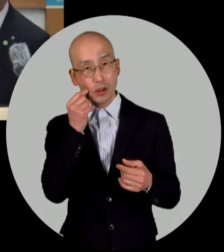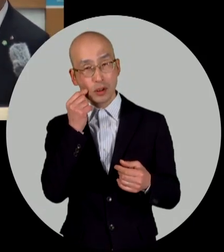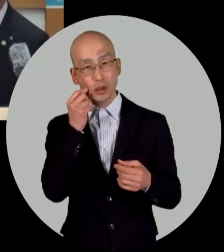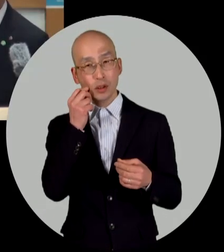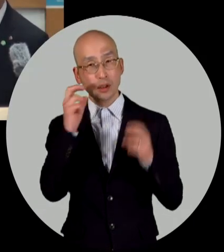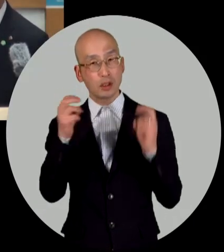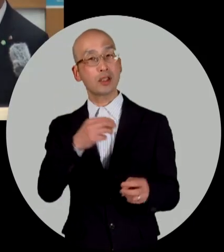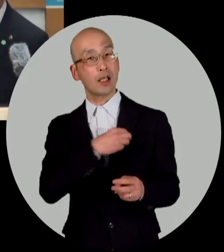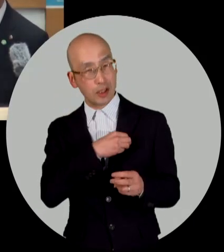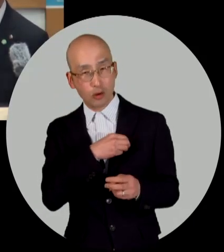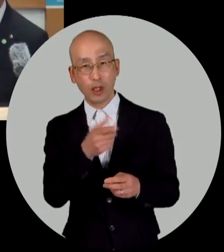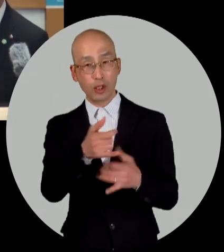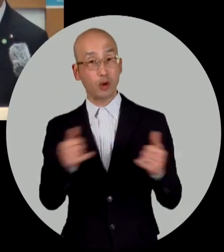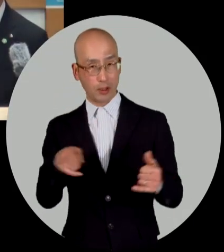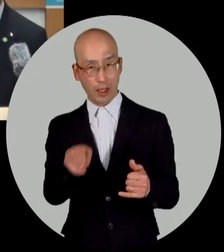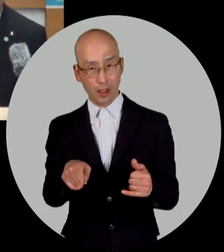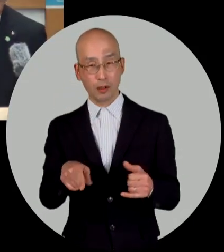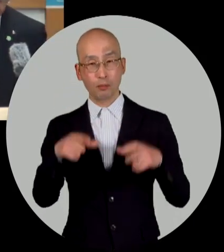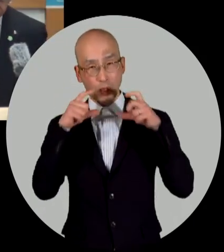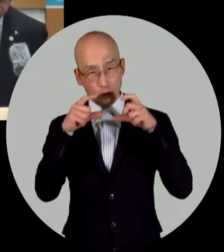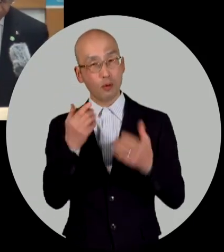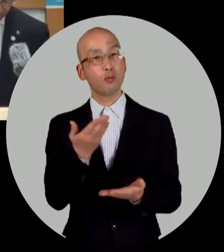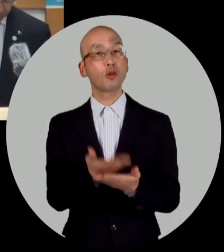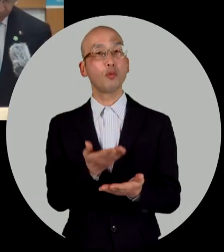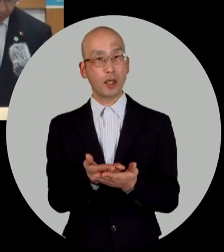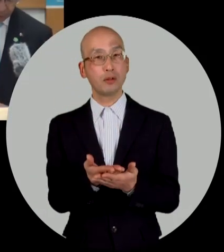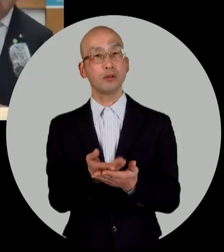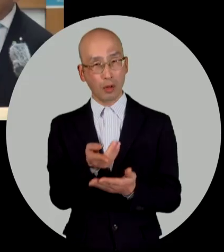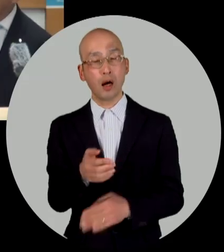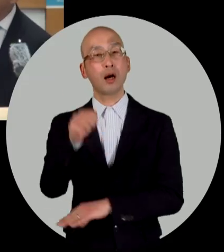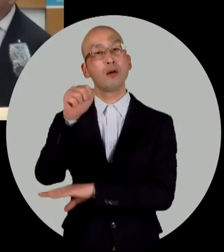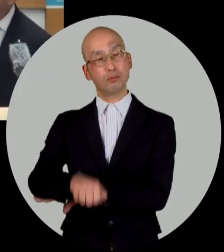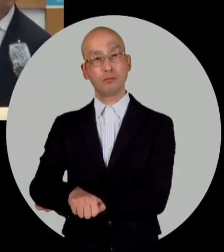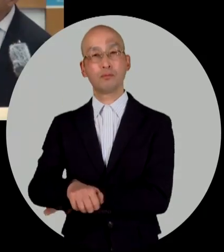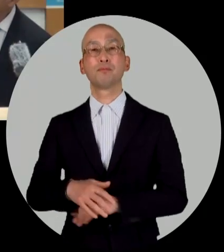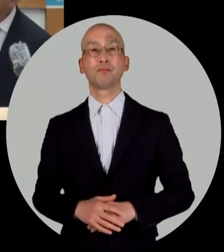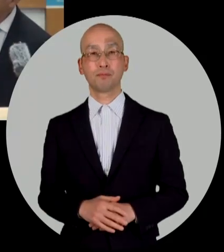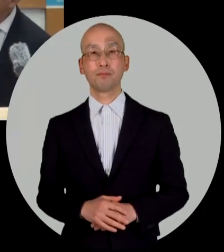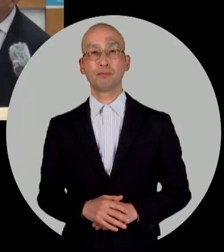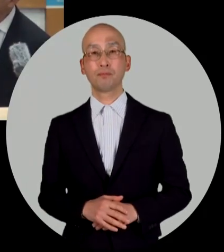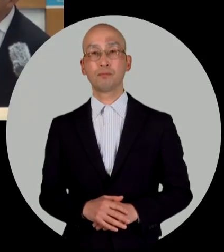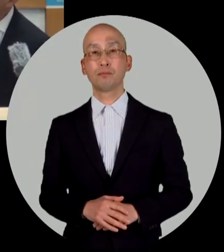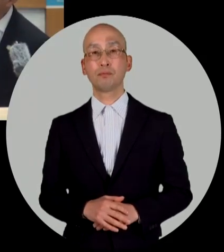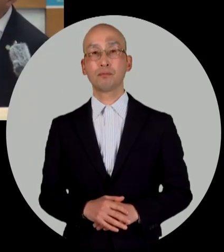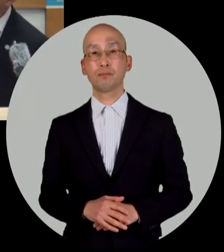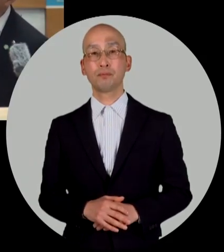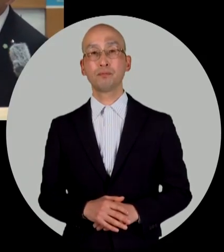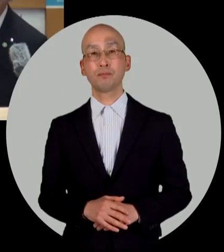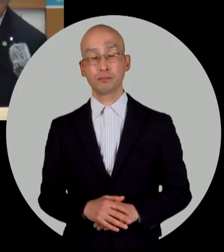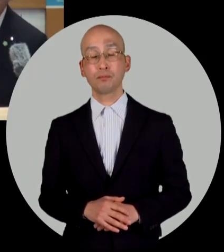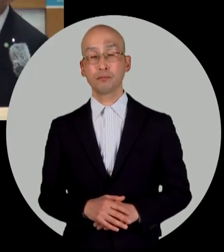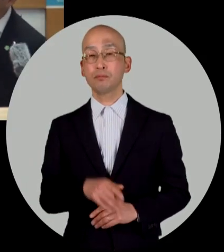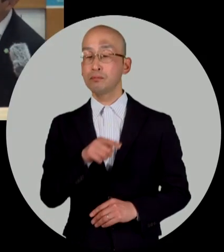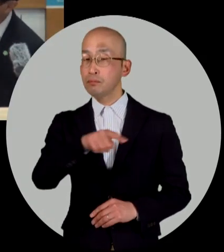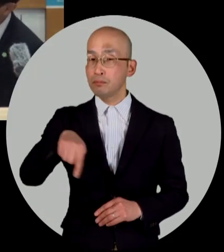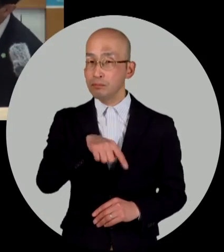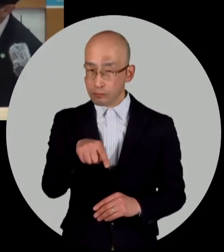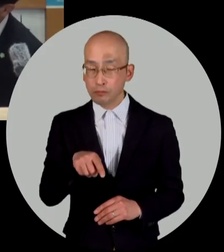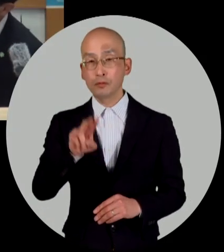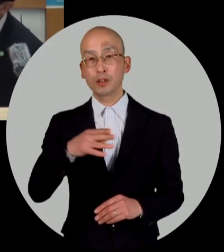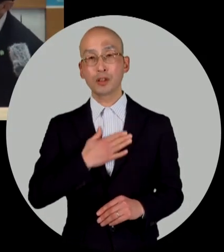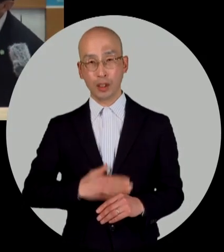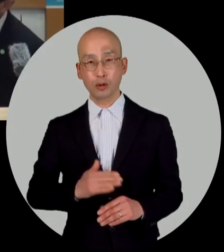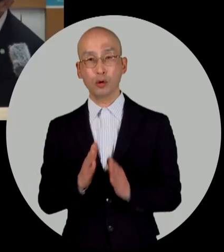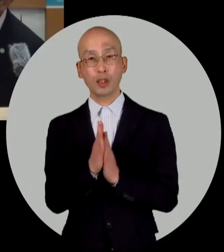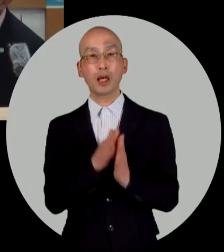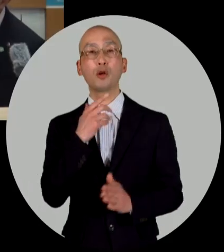にマスクの着用を求めることは許容されておりますので、ここについてもぜひともご理解をいただきたいと思っています